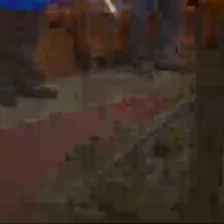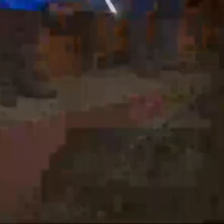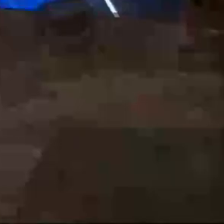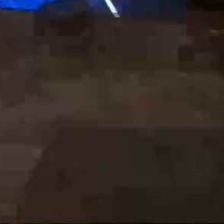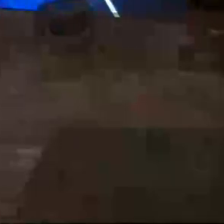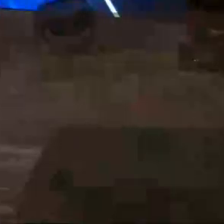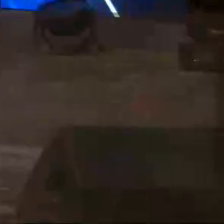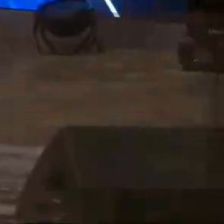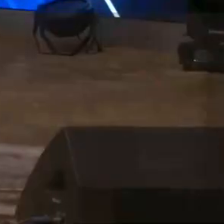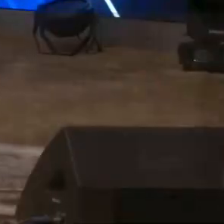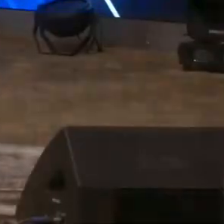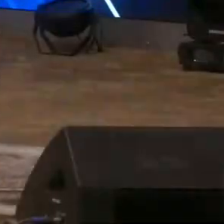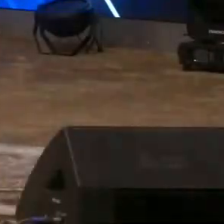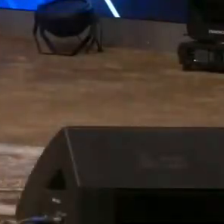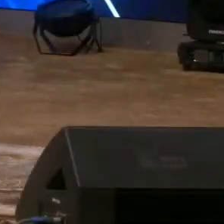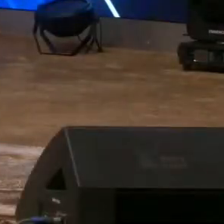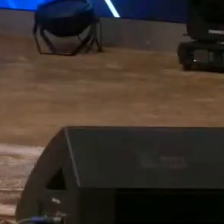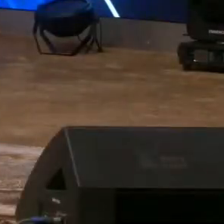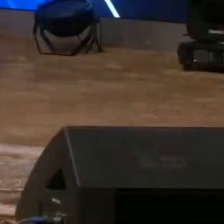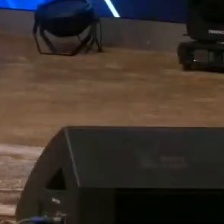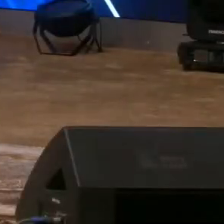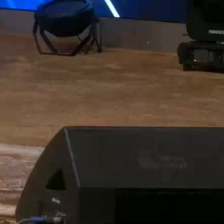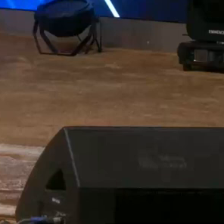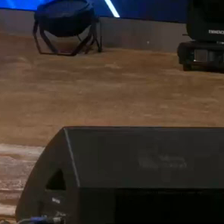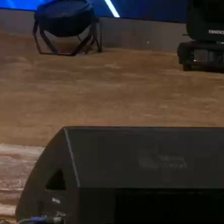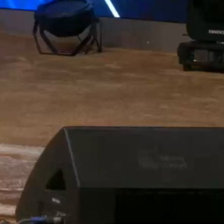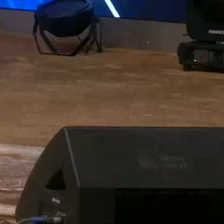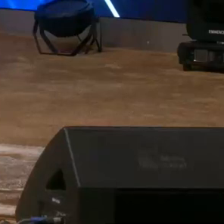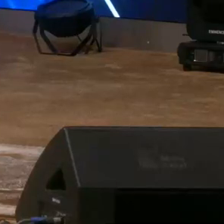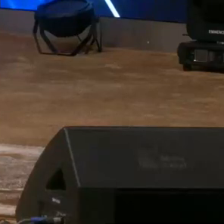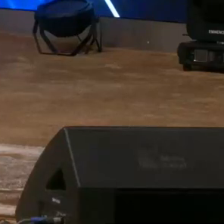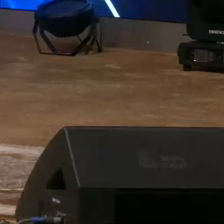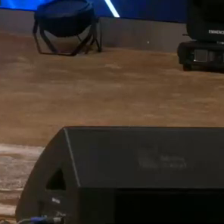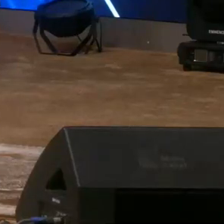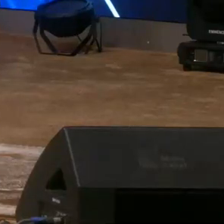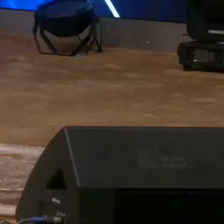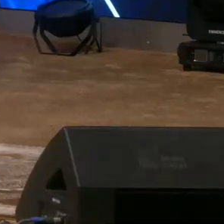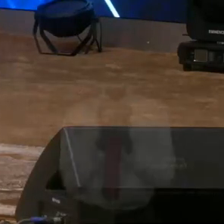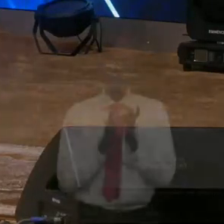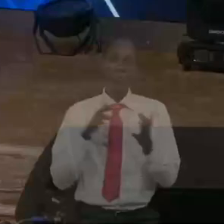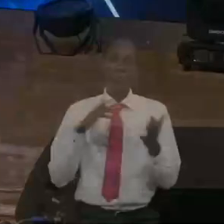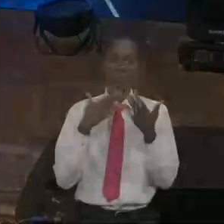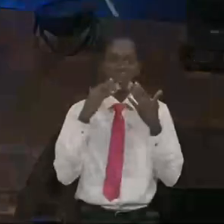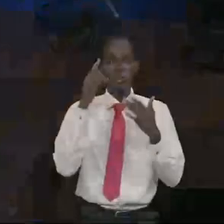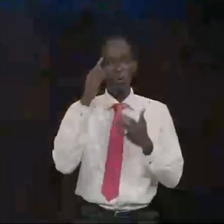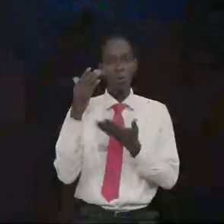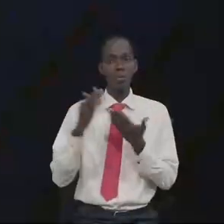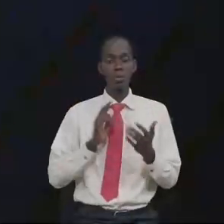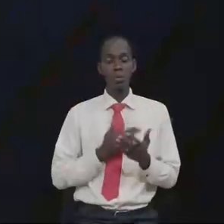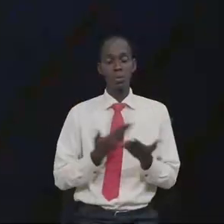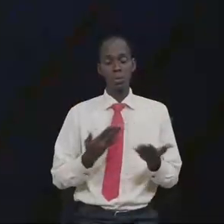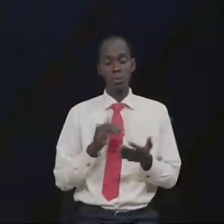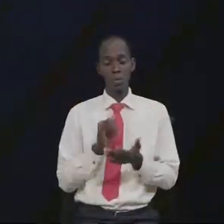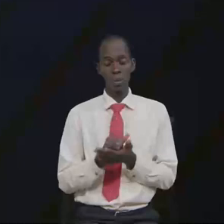Amen. Père, nous te remercions pour l'étude biblique. Merci de nous avoir amenés ici afin